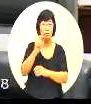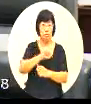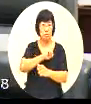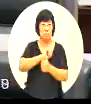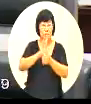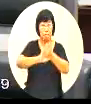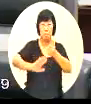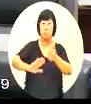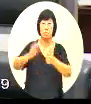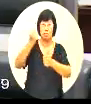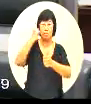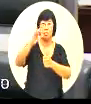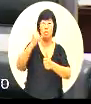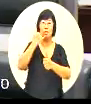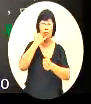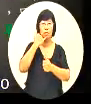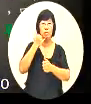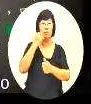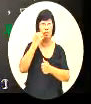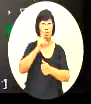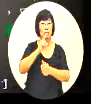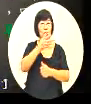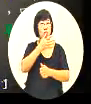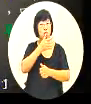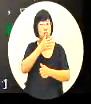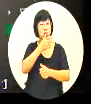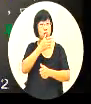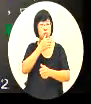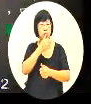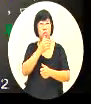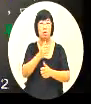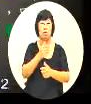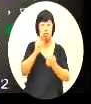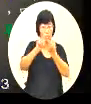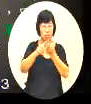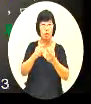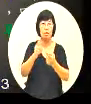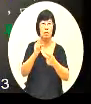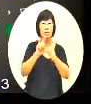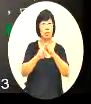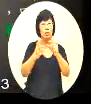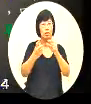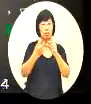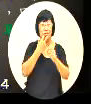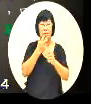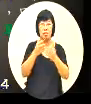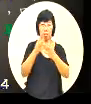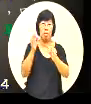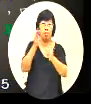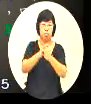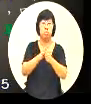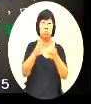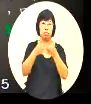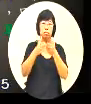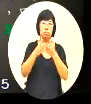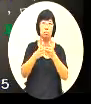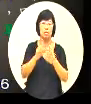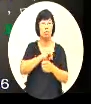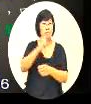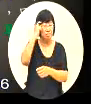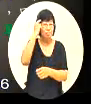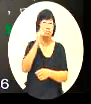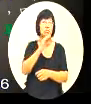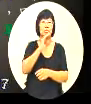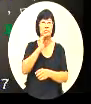响力，只要我们有道理，我觉得中央应该补给我们。这是我感觉的，对我来讲，我看到的就